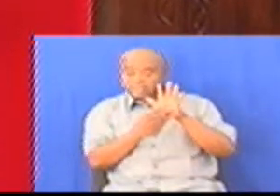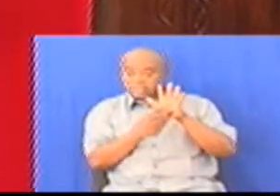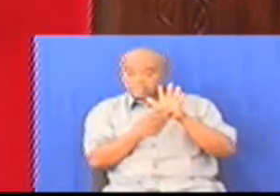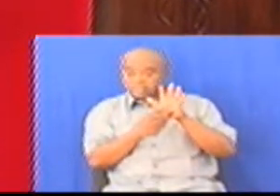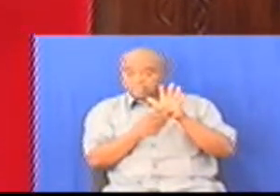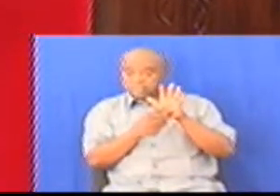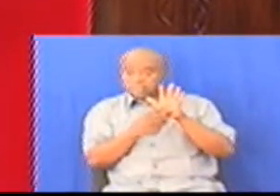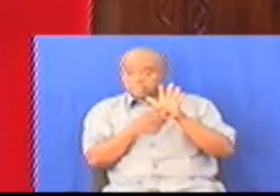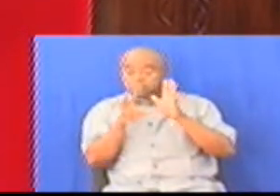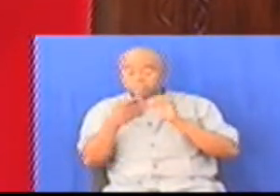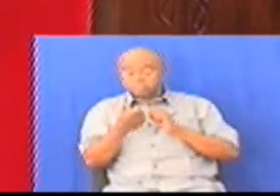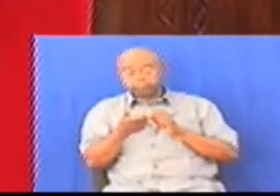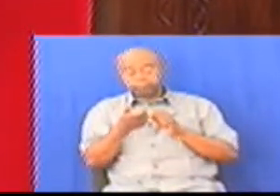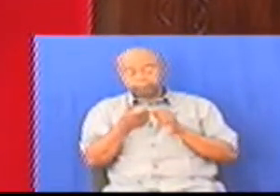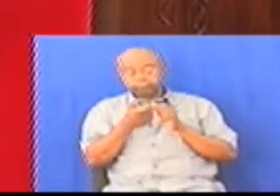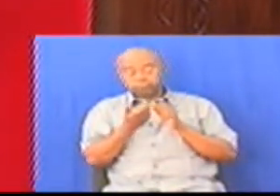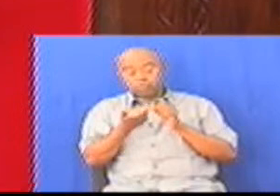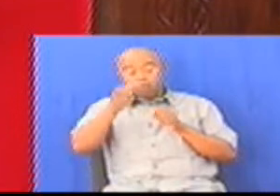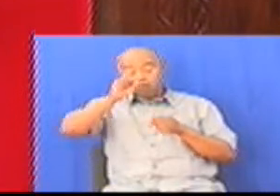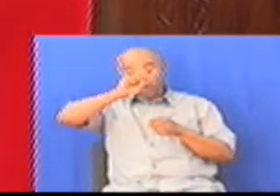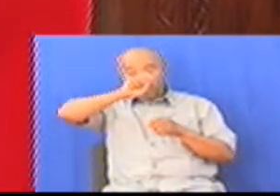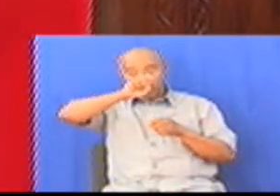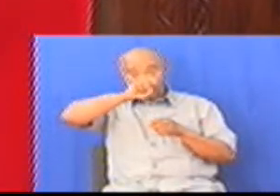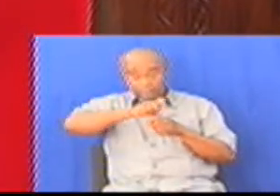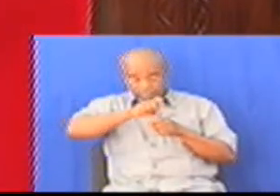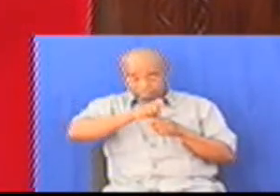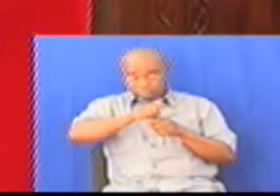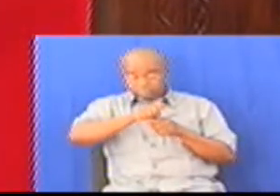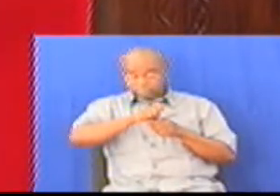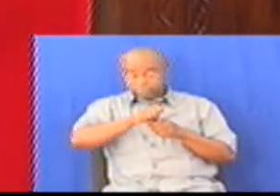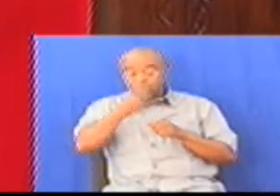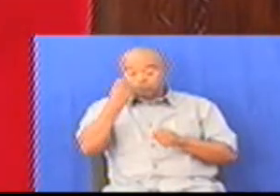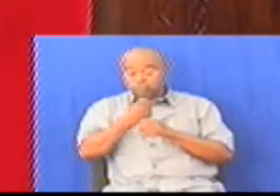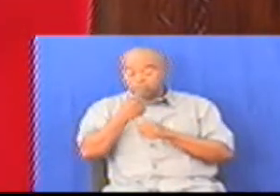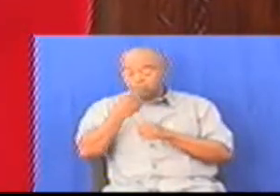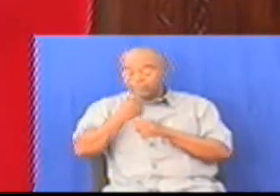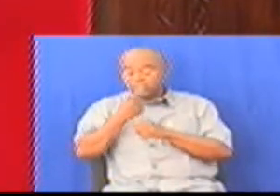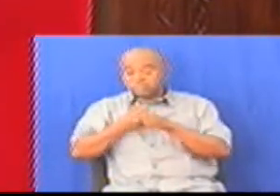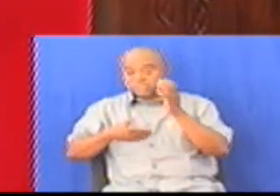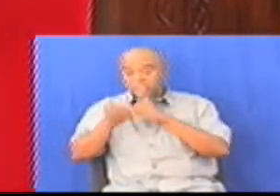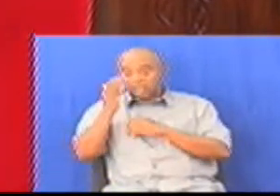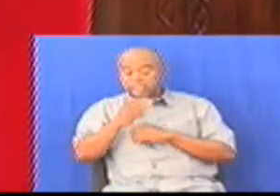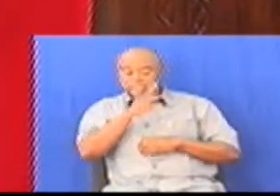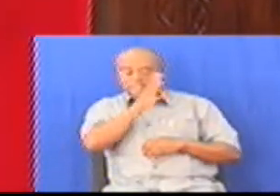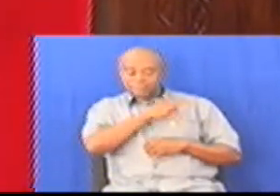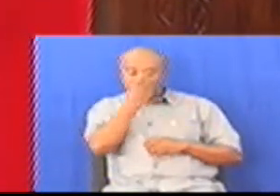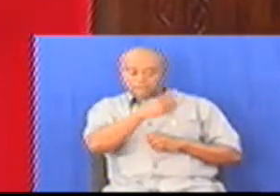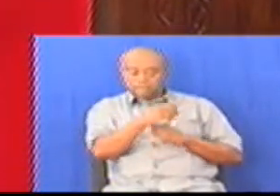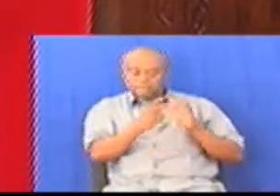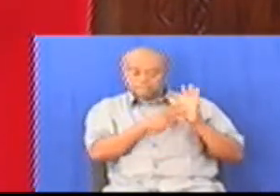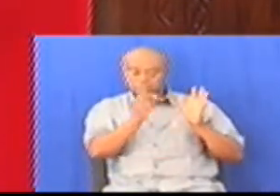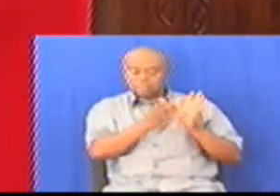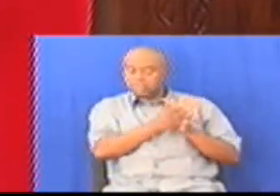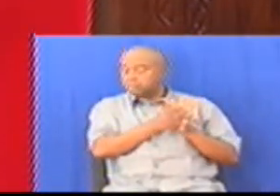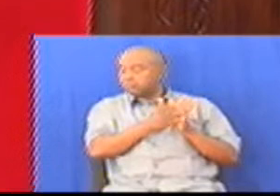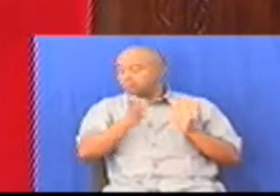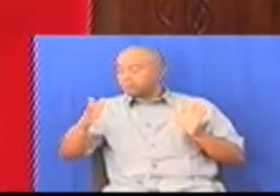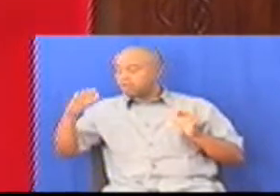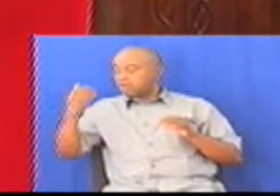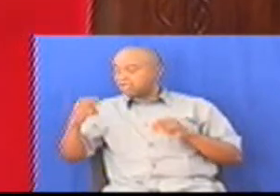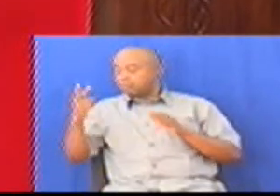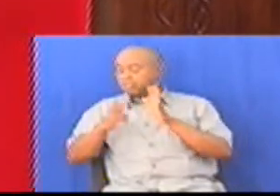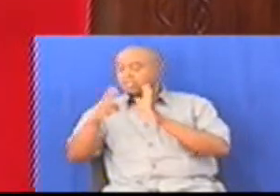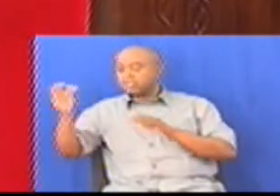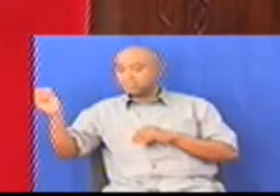cha watumishi wanaotaka kuachwa kwenye wigo wa kulipa kodi ya mshahara kupanda kutoka shilingi 170,000 hadi shilingi